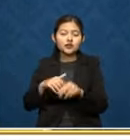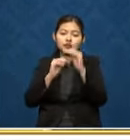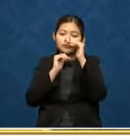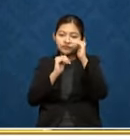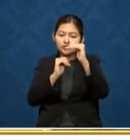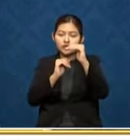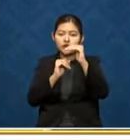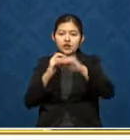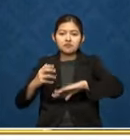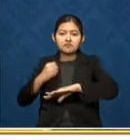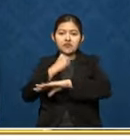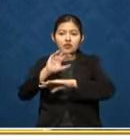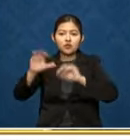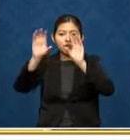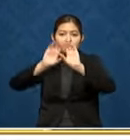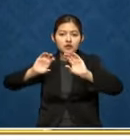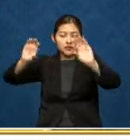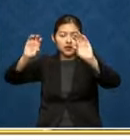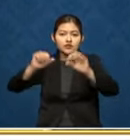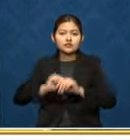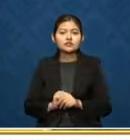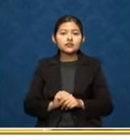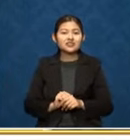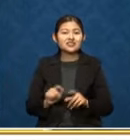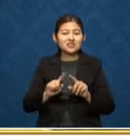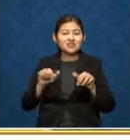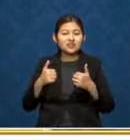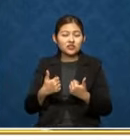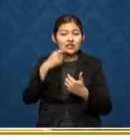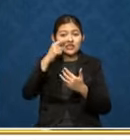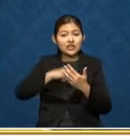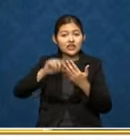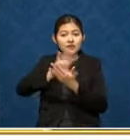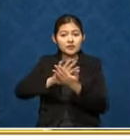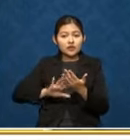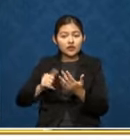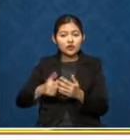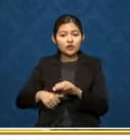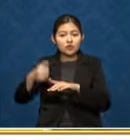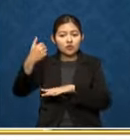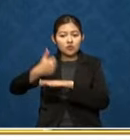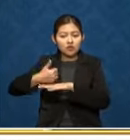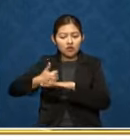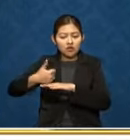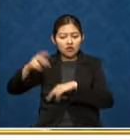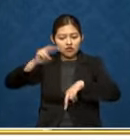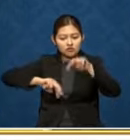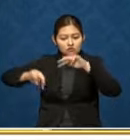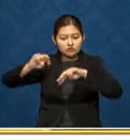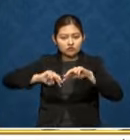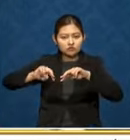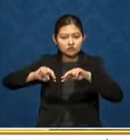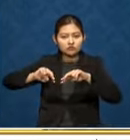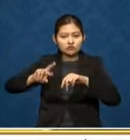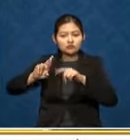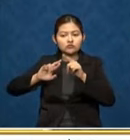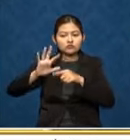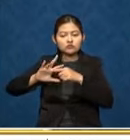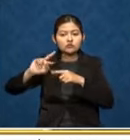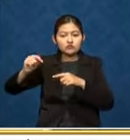อำนาจของรัฐบาลแต่ในความจริงแล้วในประเทศไทยผู้ปกครองชั้นนำต่างหากครับที่เป็นผู้ร่าง